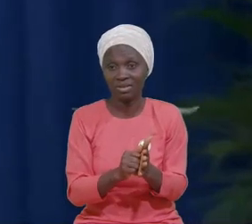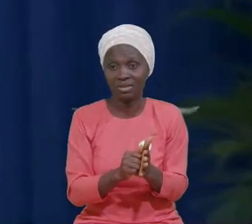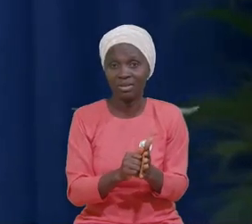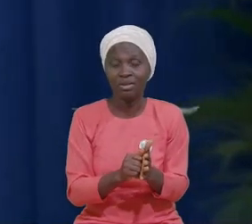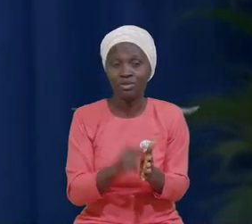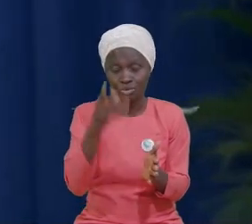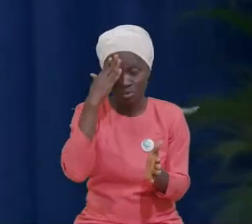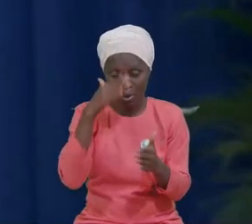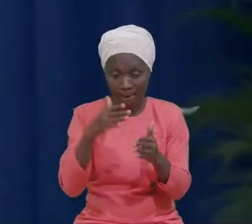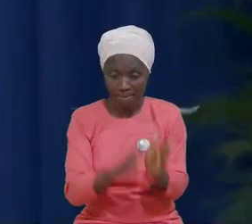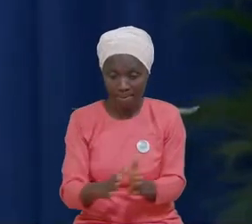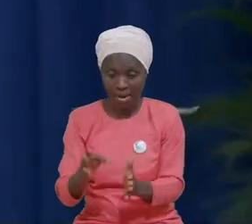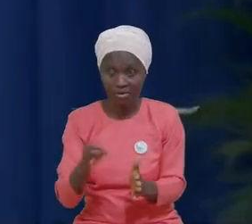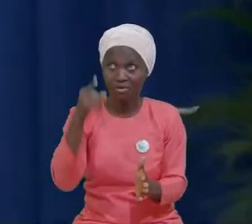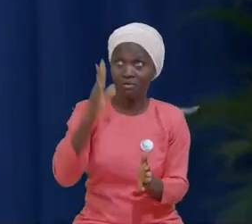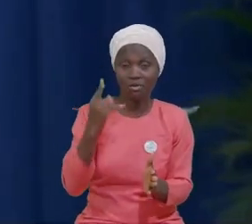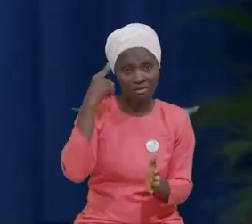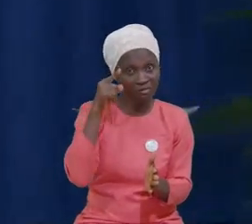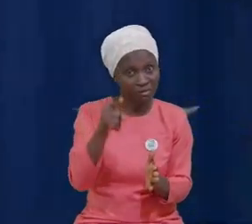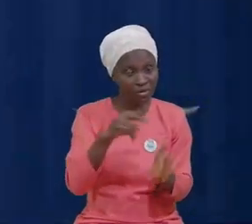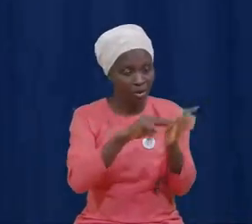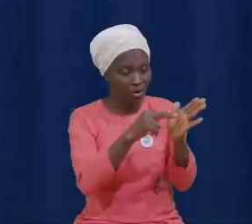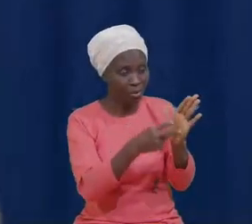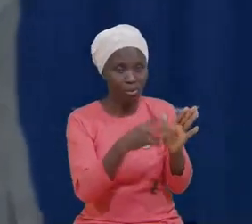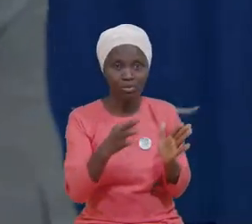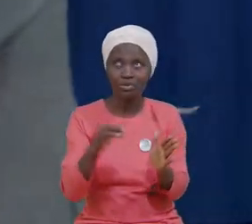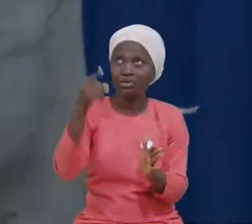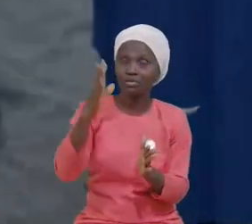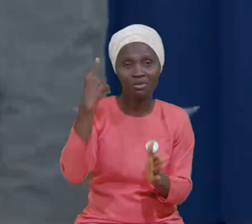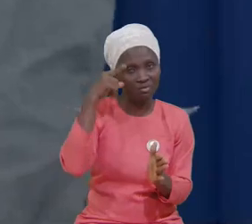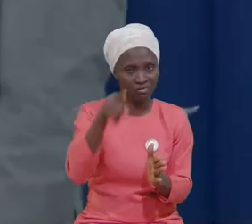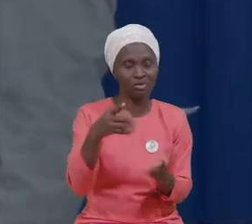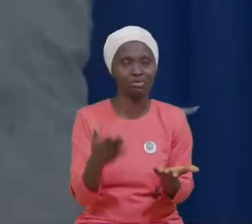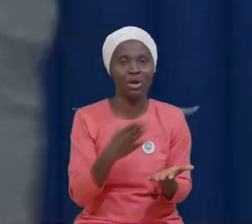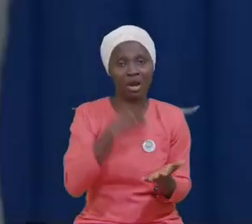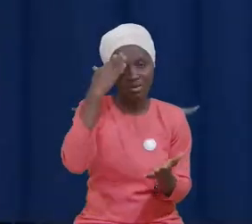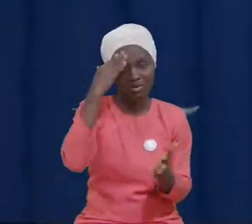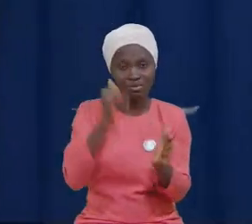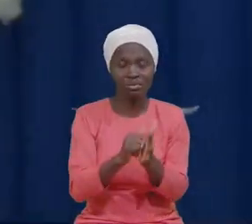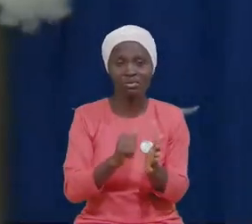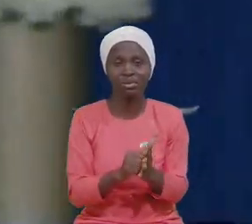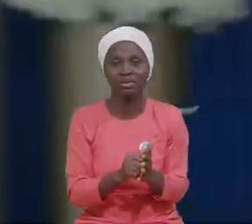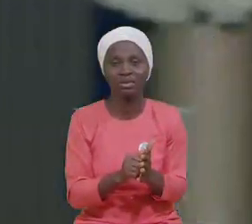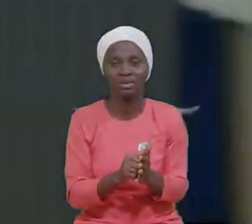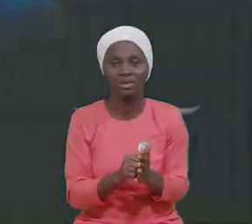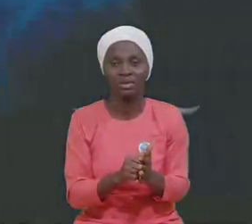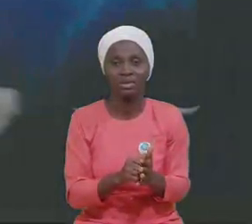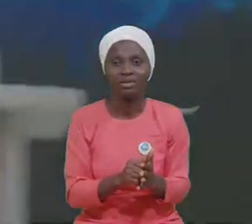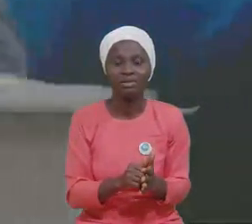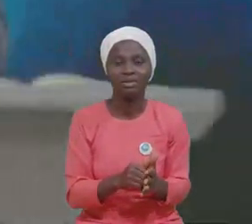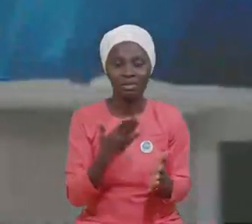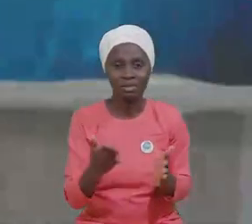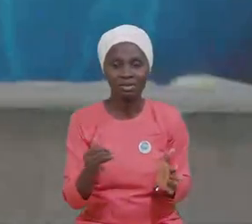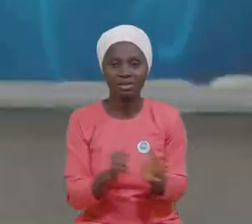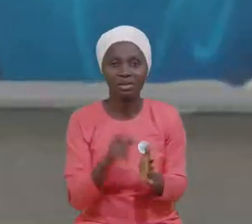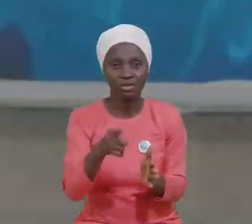le plan de Dieu pour ta vie. Tu connais le but de Dieu pour ta vie. Tu connais les choses qui te sont réservées, que